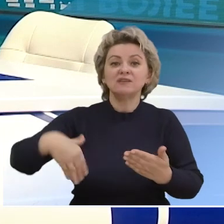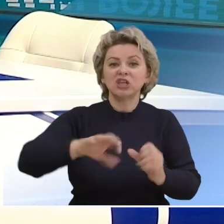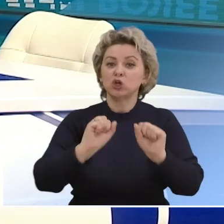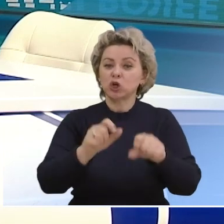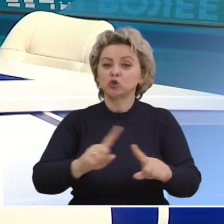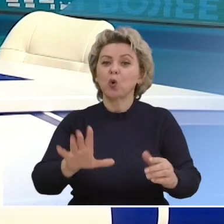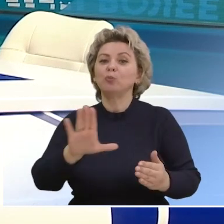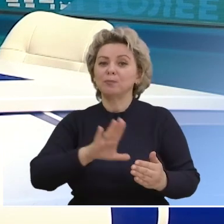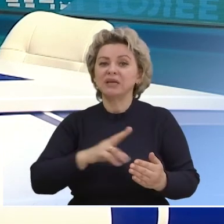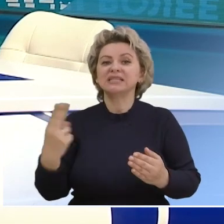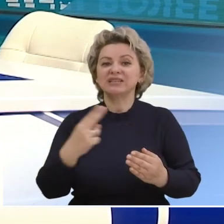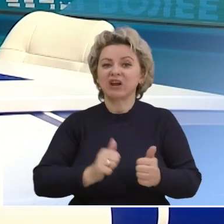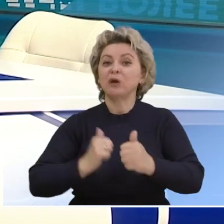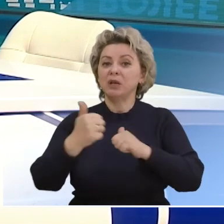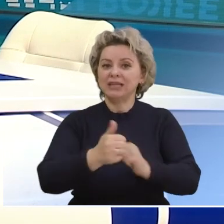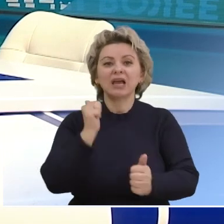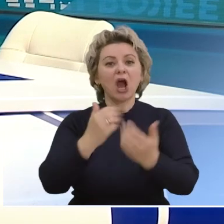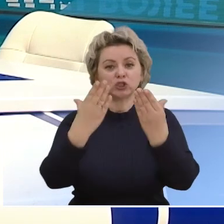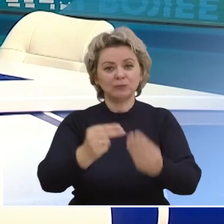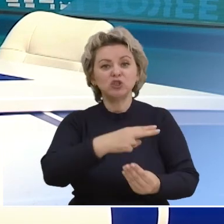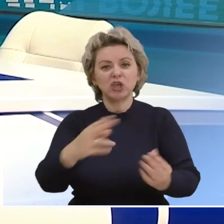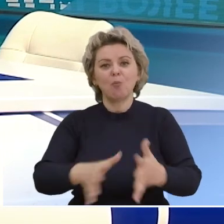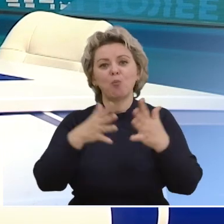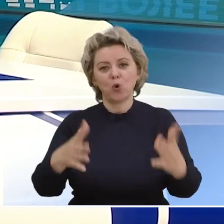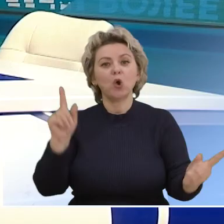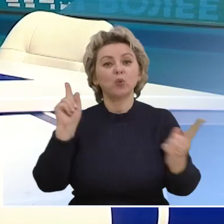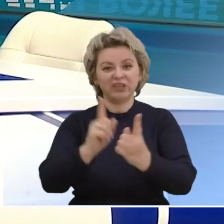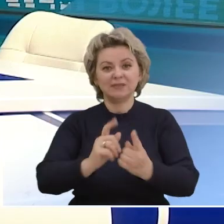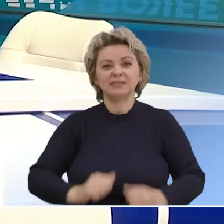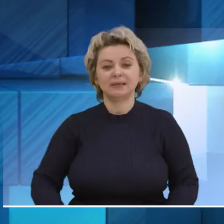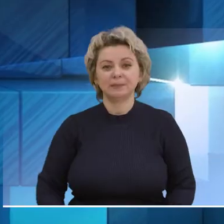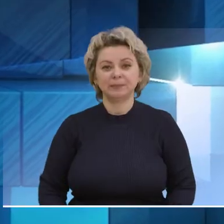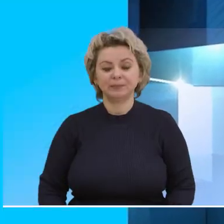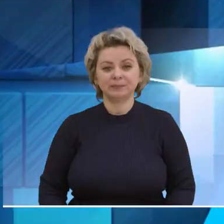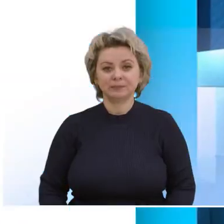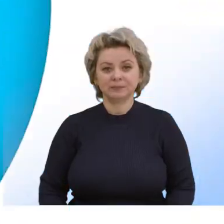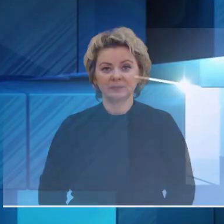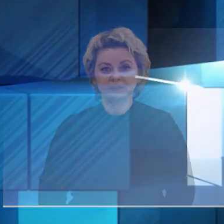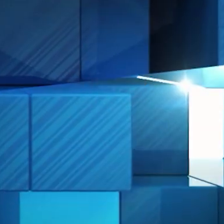все шансы, чтобы стать цифровым лидером. С каждым днем у нас тем все более. Увидимся.